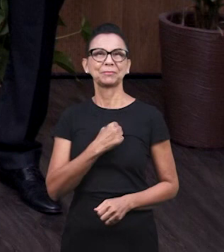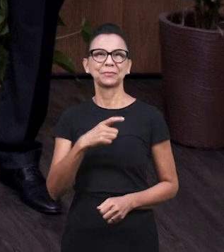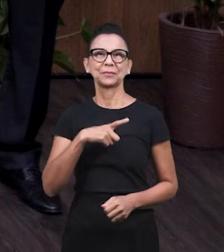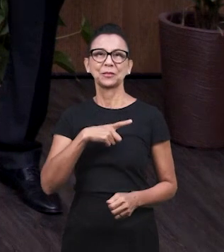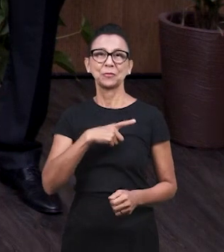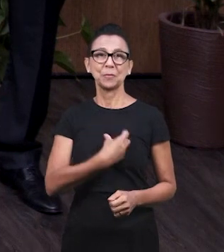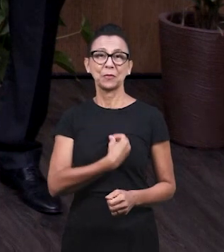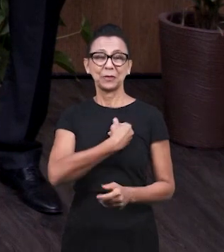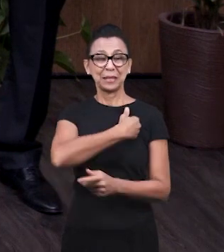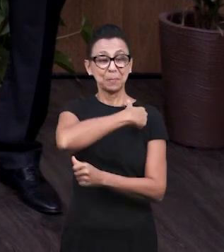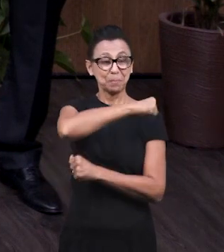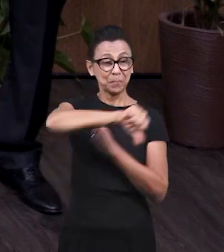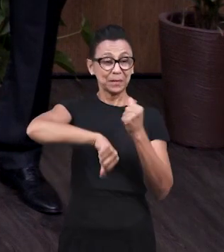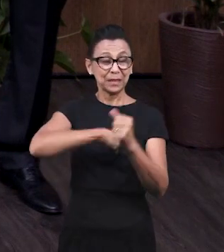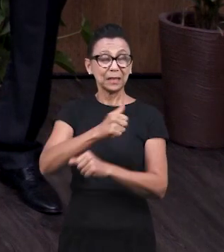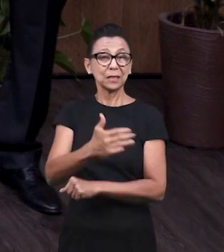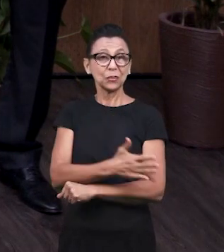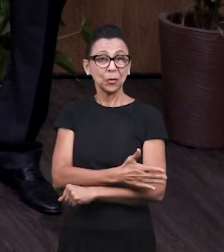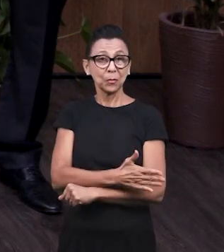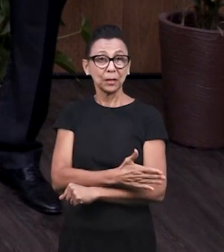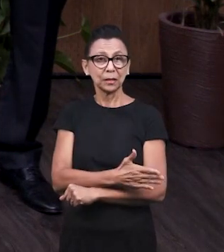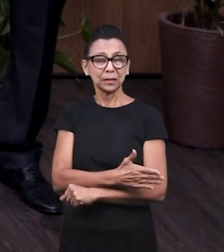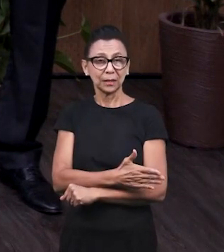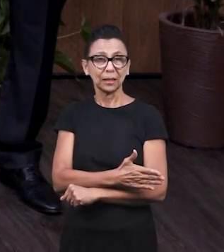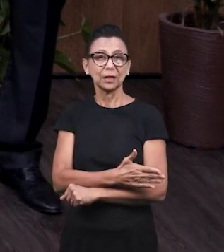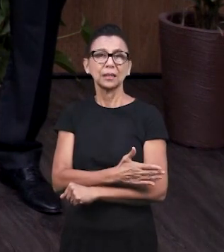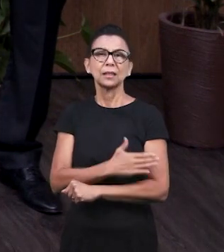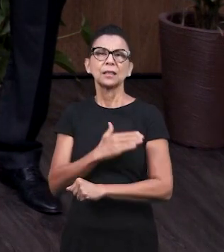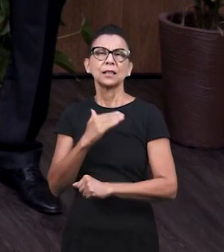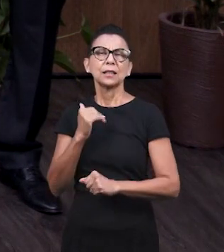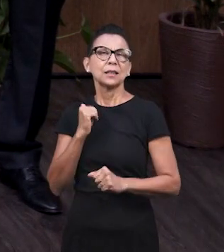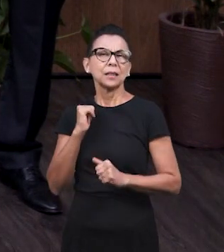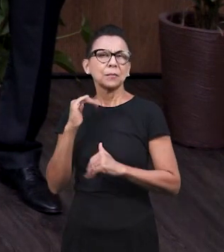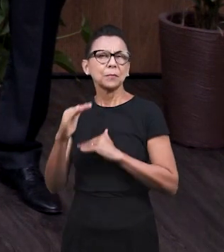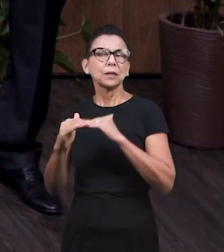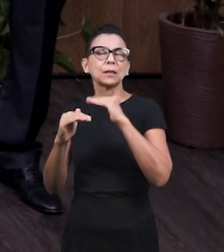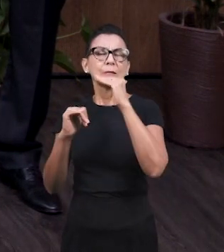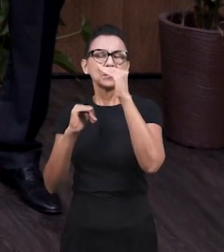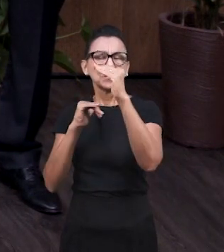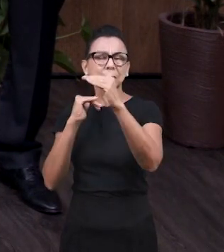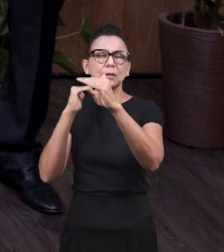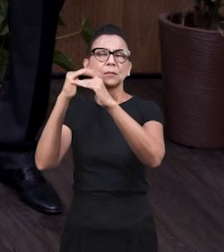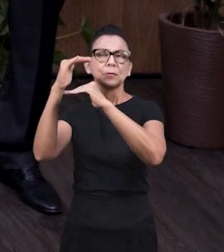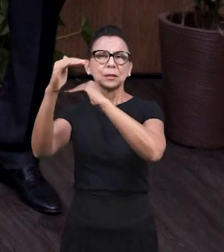de sanctification à travers l'action du Saint-Esprit.